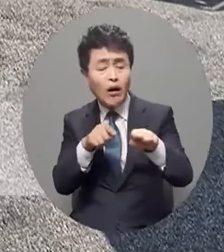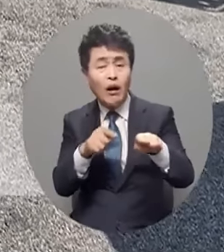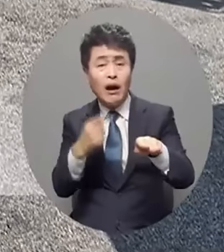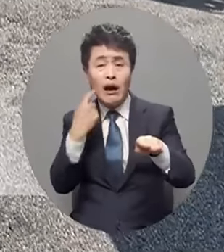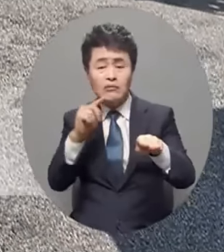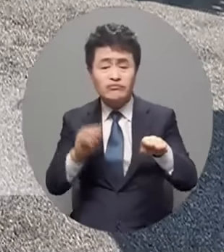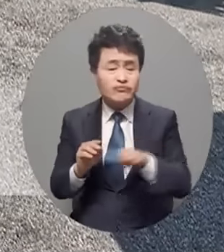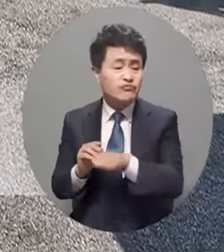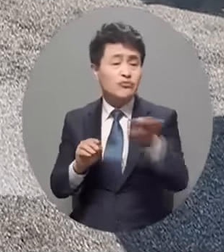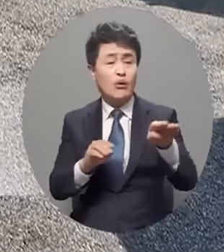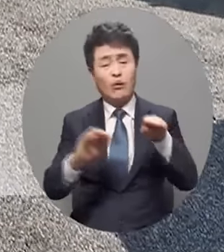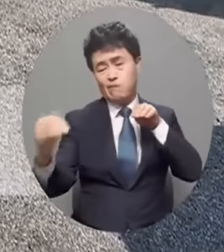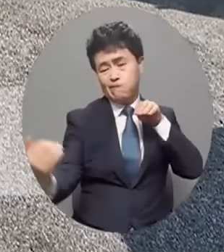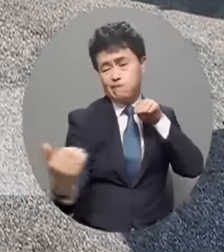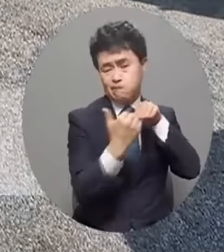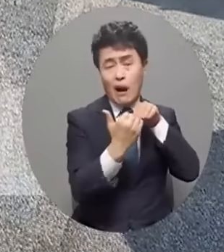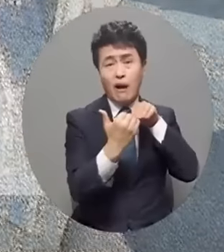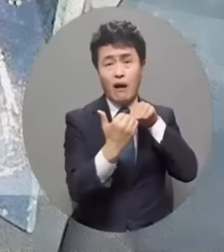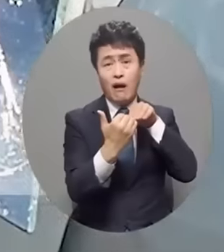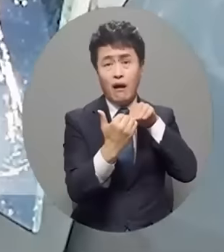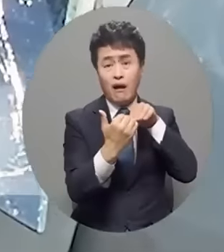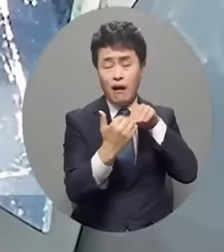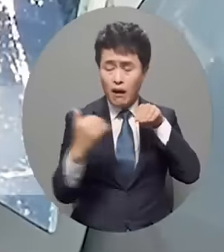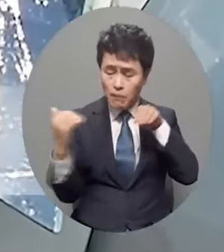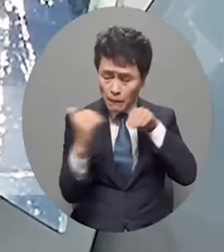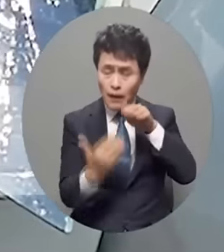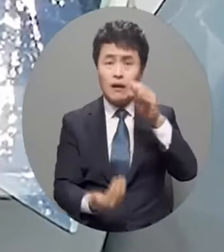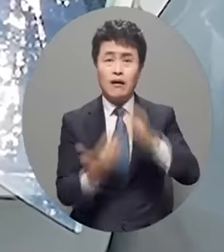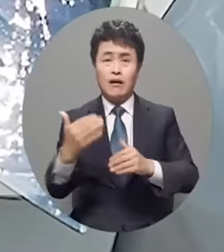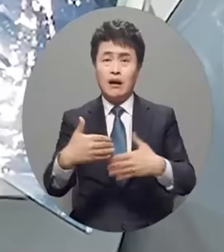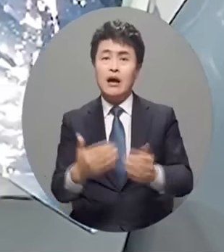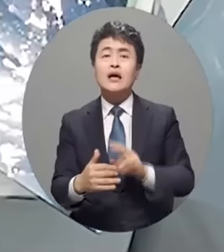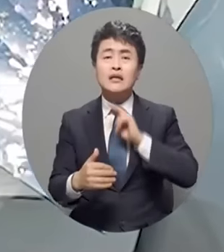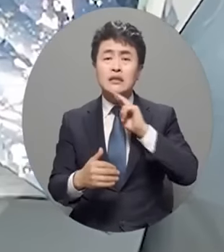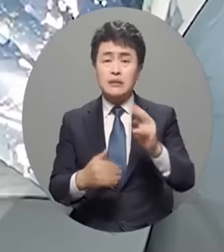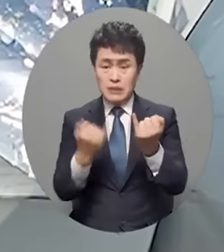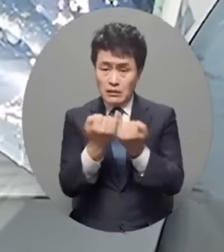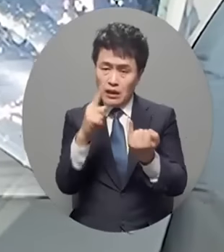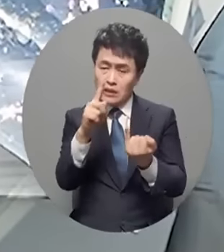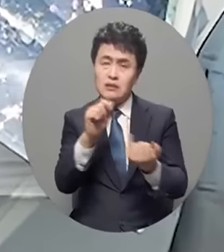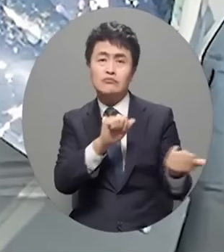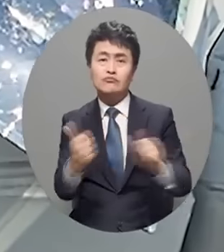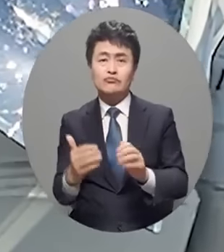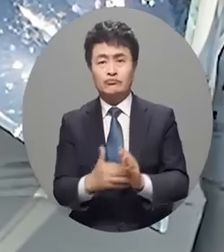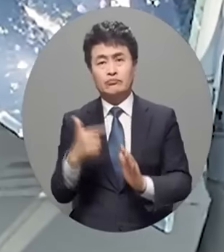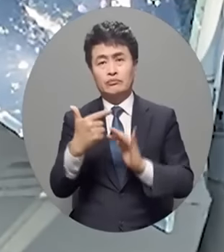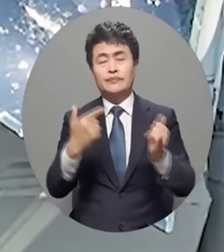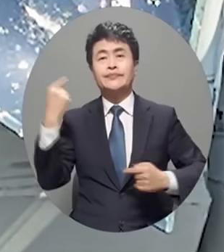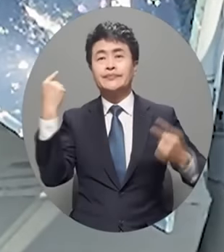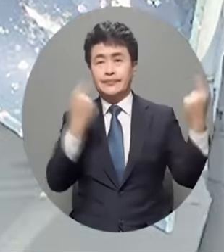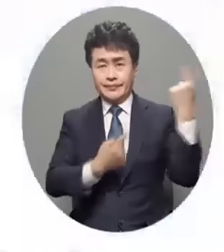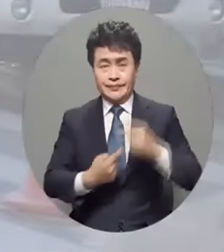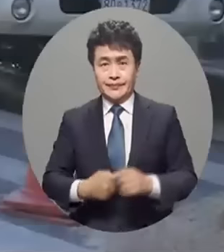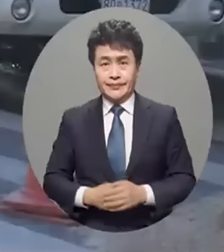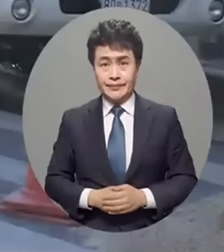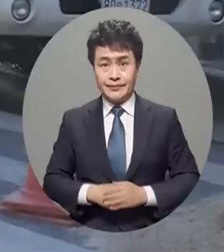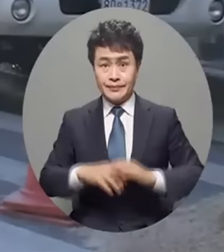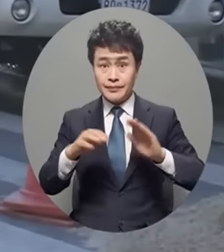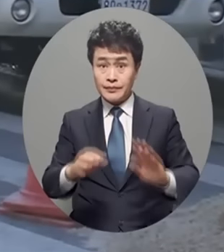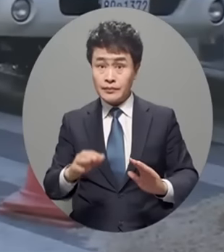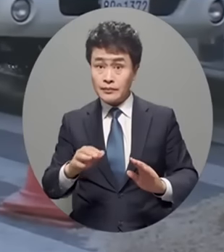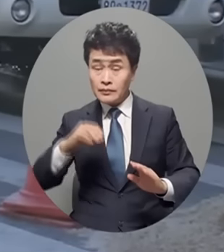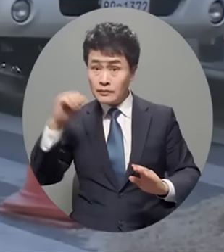넘어 맞은편에서 오던 차량 두 대와 잇따라 부딪혀 20대 여성 한 명이 숨지고 6명이 다쳤습니다.